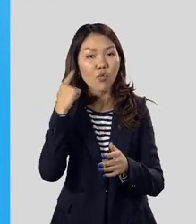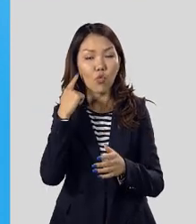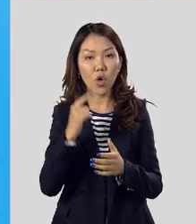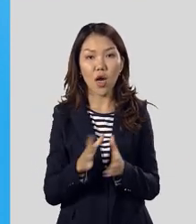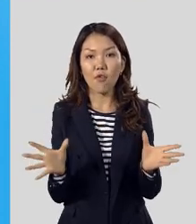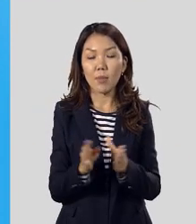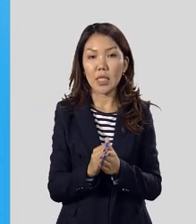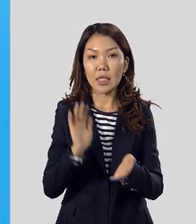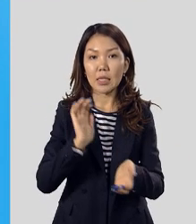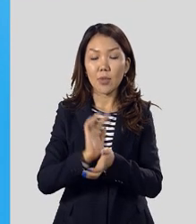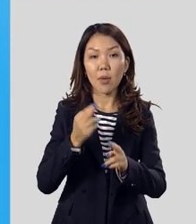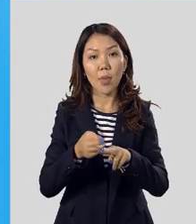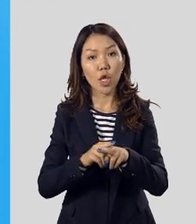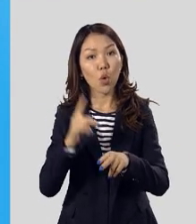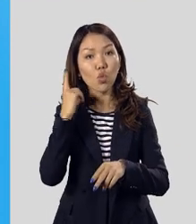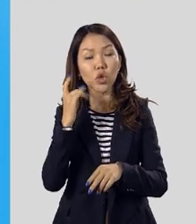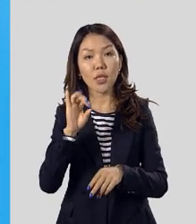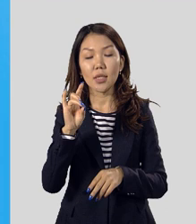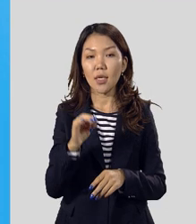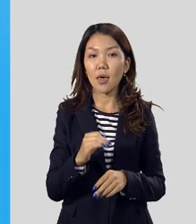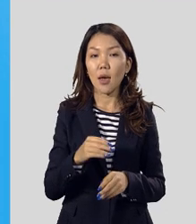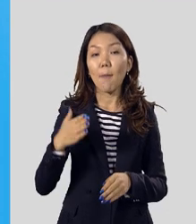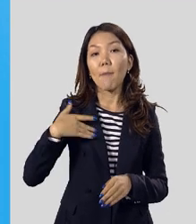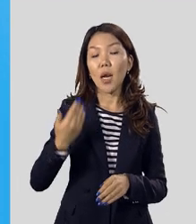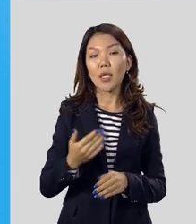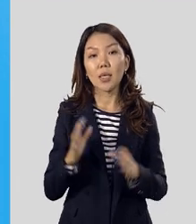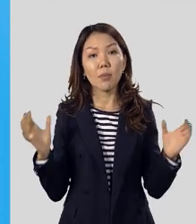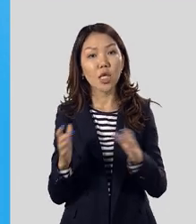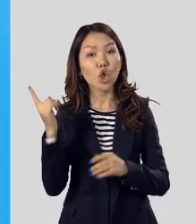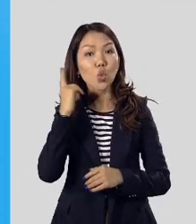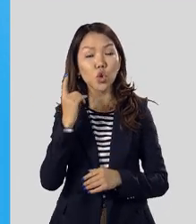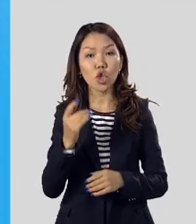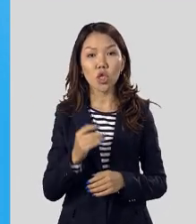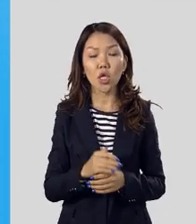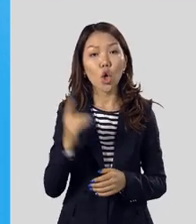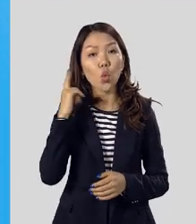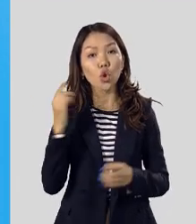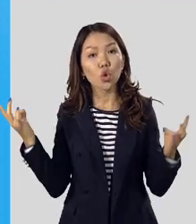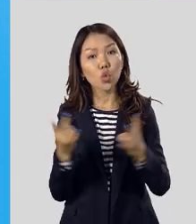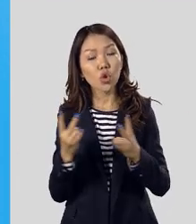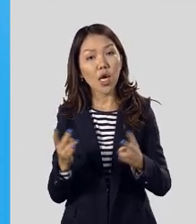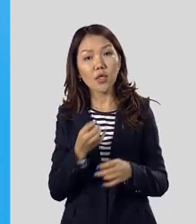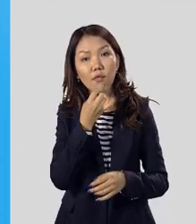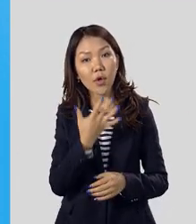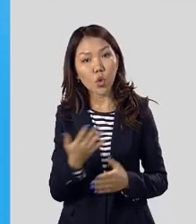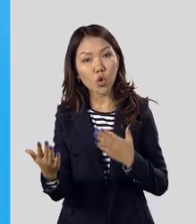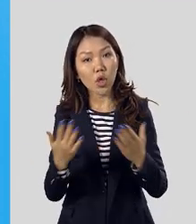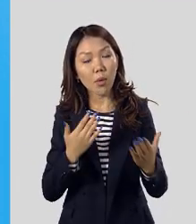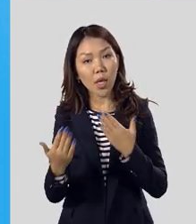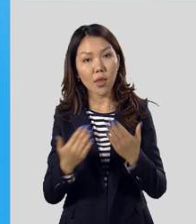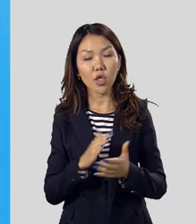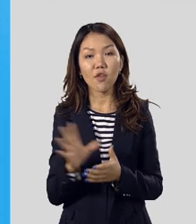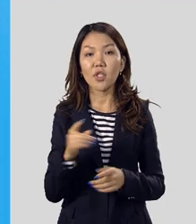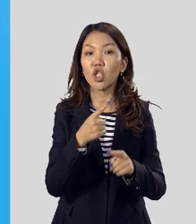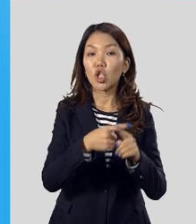сера полезна. Берегите наши уши. Уши нуждаются в бережном отношении, потому что все